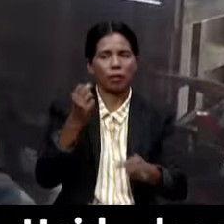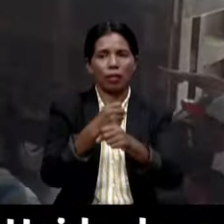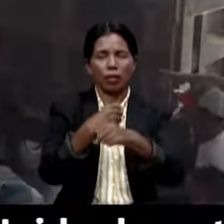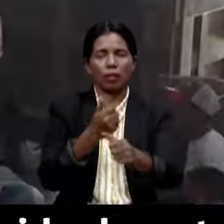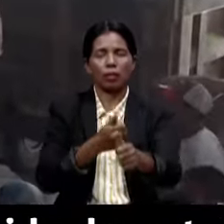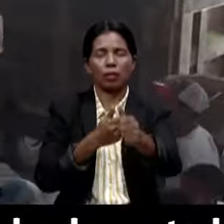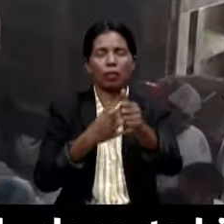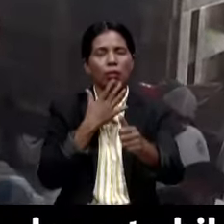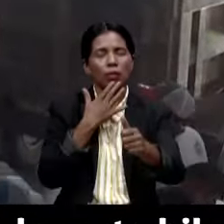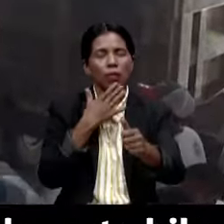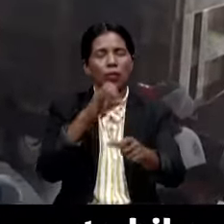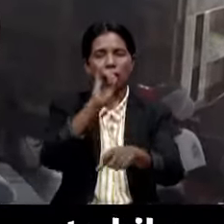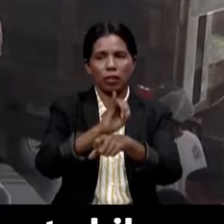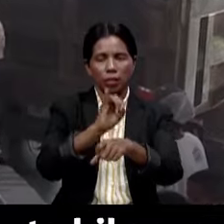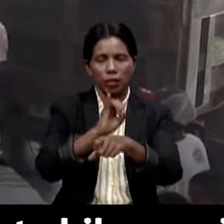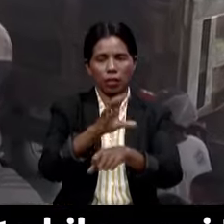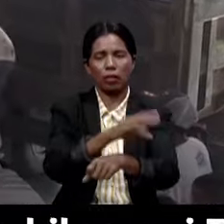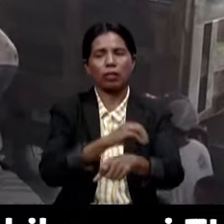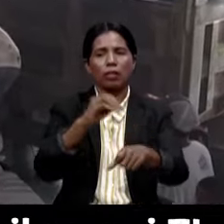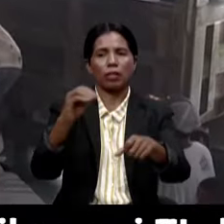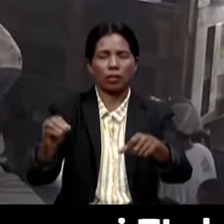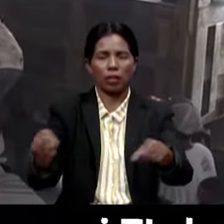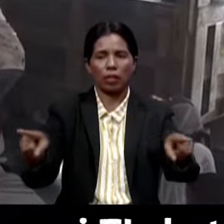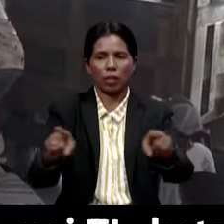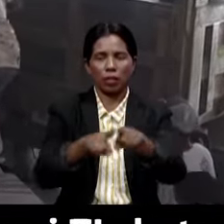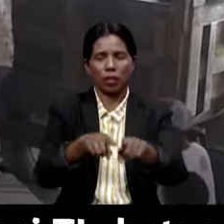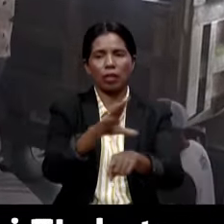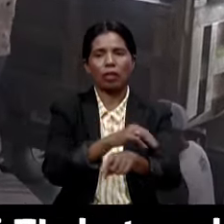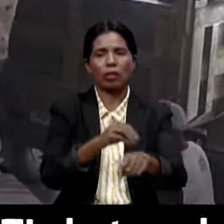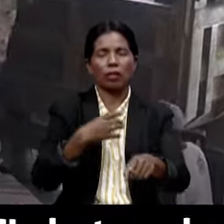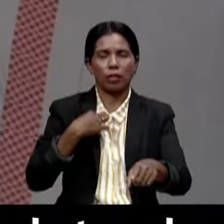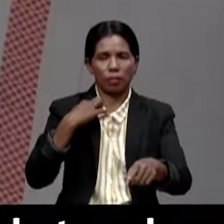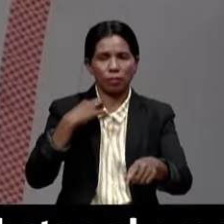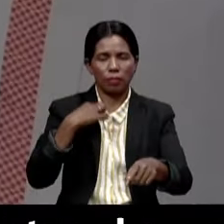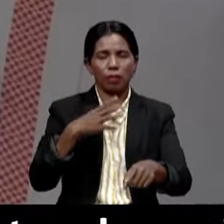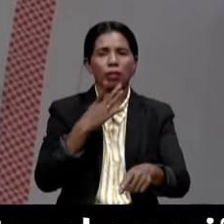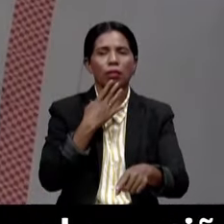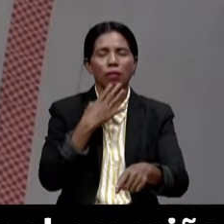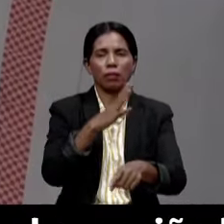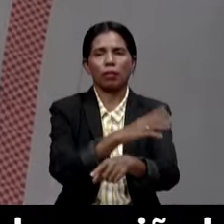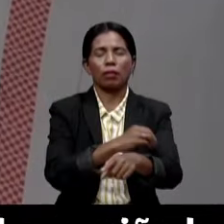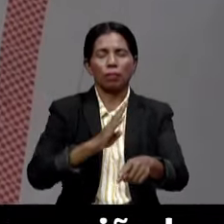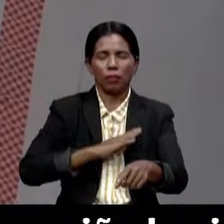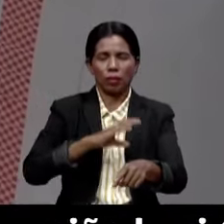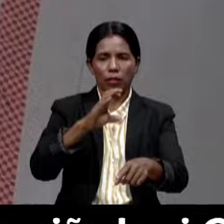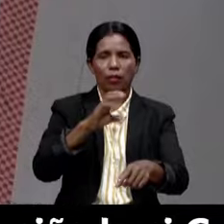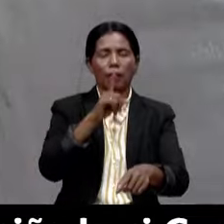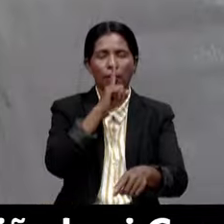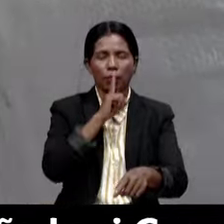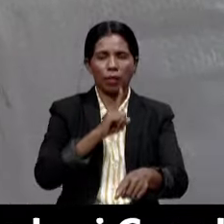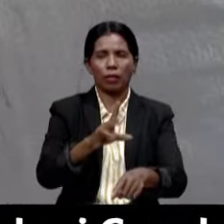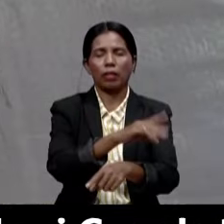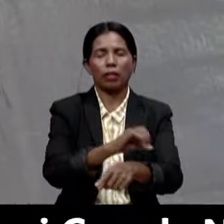tuir kor kada diocese nia padroeira hanesan camisola ho kor chocolate diocese Baucau mean